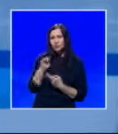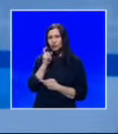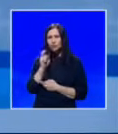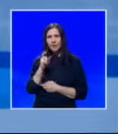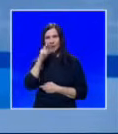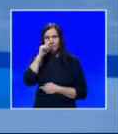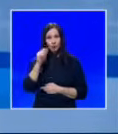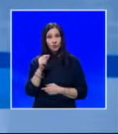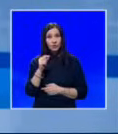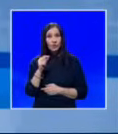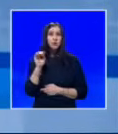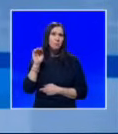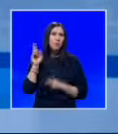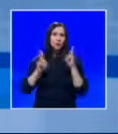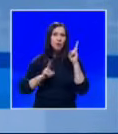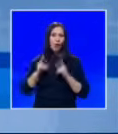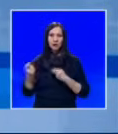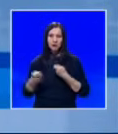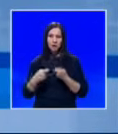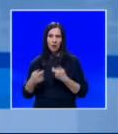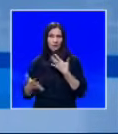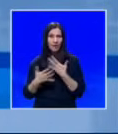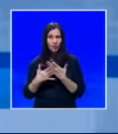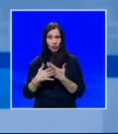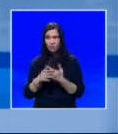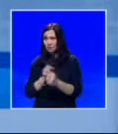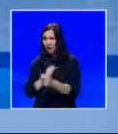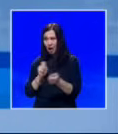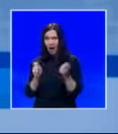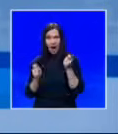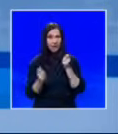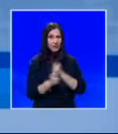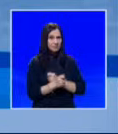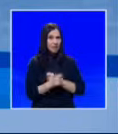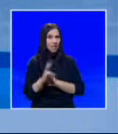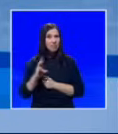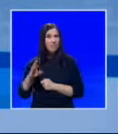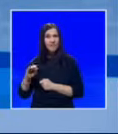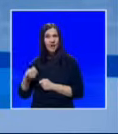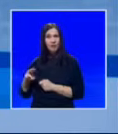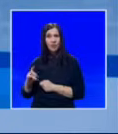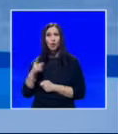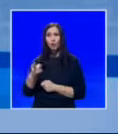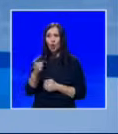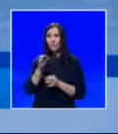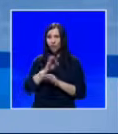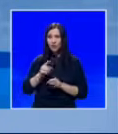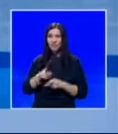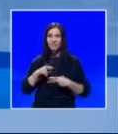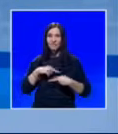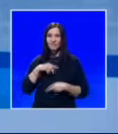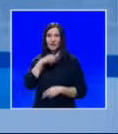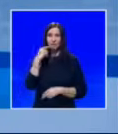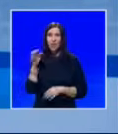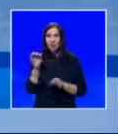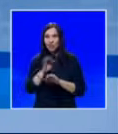Путин, че бил съгласен на сделка с затворници да размени Навални, ако той никога не се върне в Русия, но